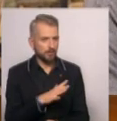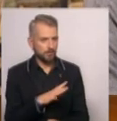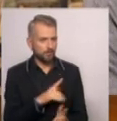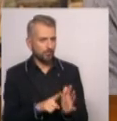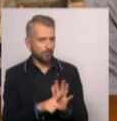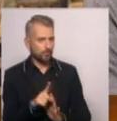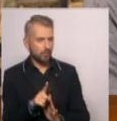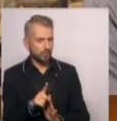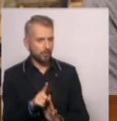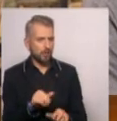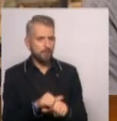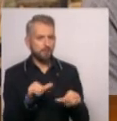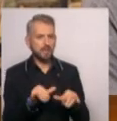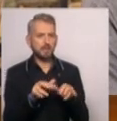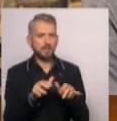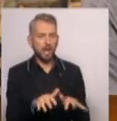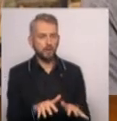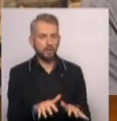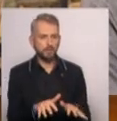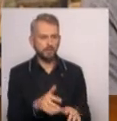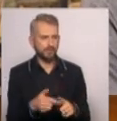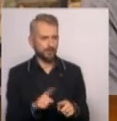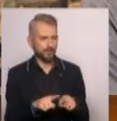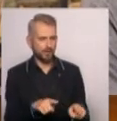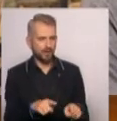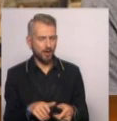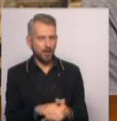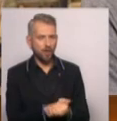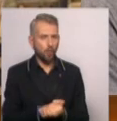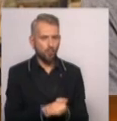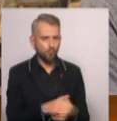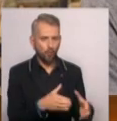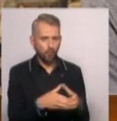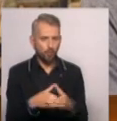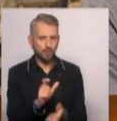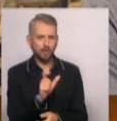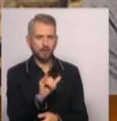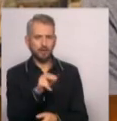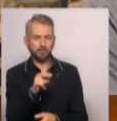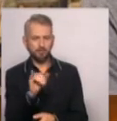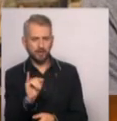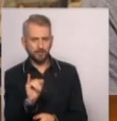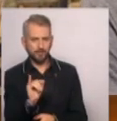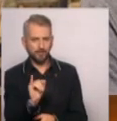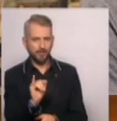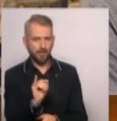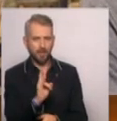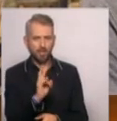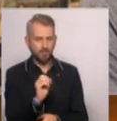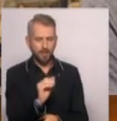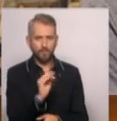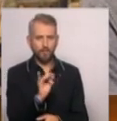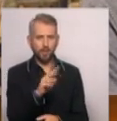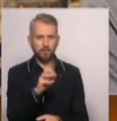пік діяльності оцих комун хіпі, неформальної молоді, які